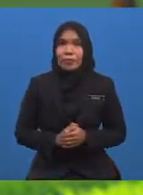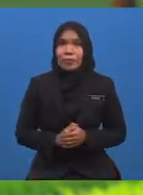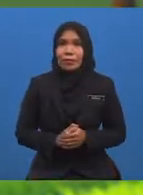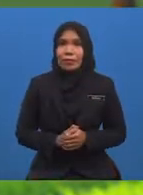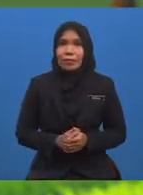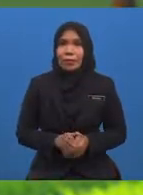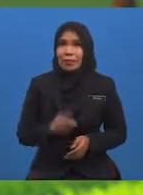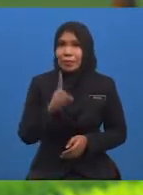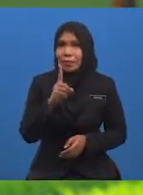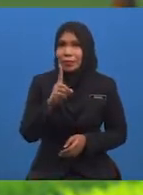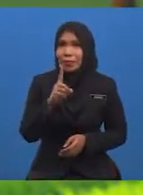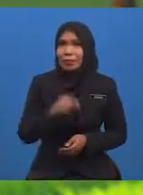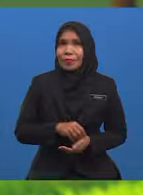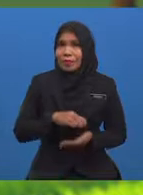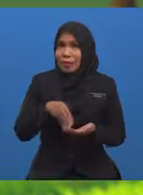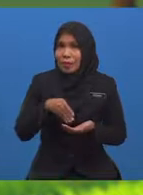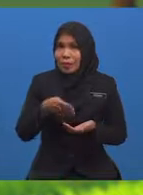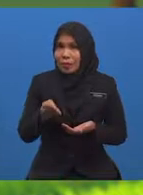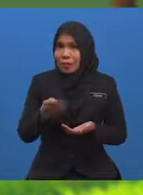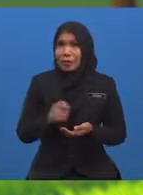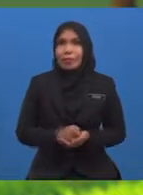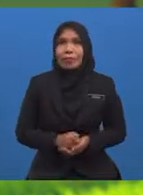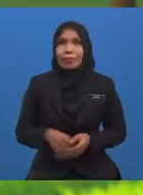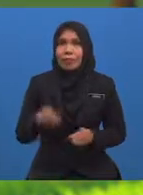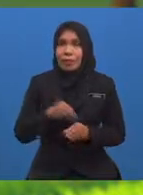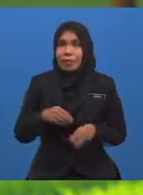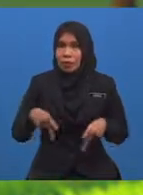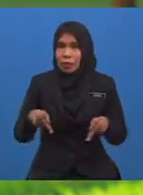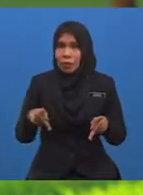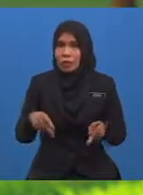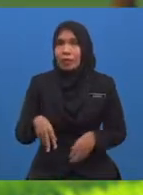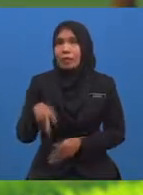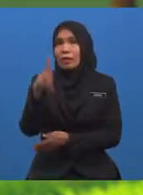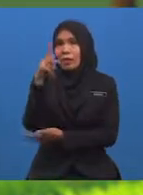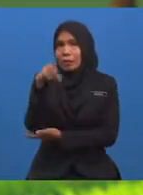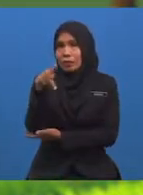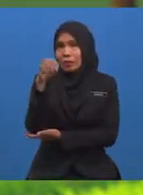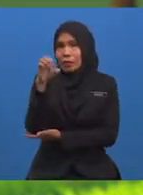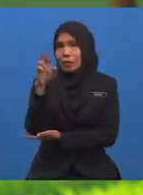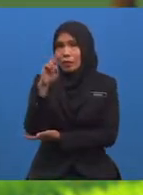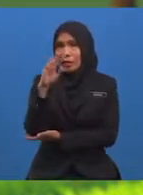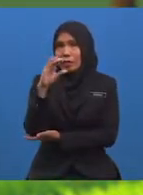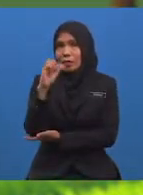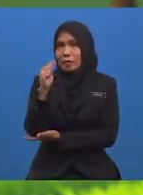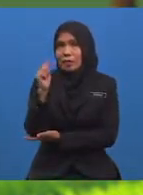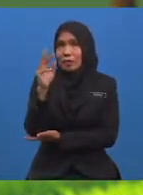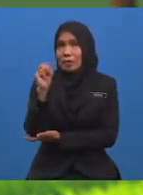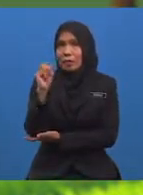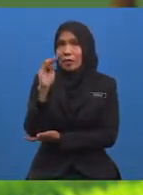satu biji benih dalam proses percambahan. Jadi begitulah